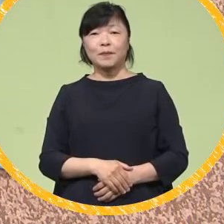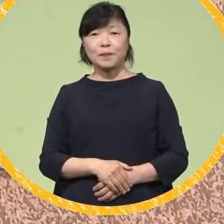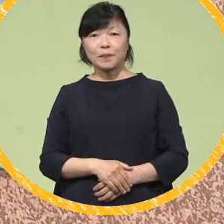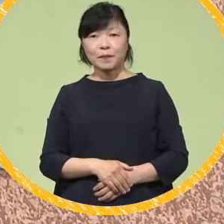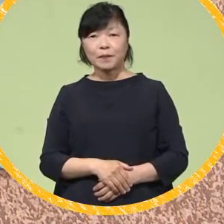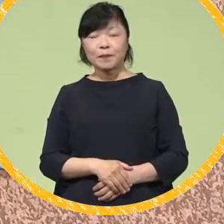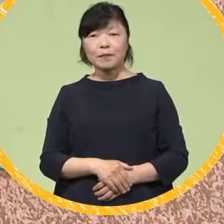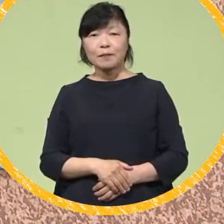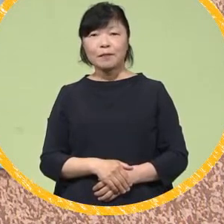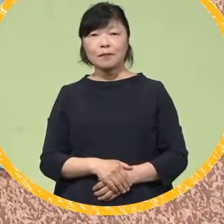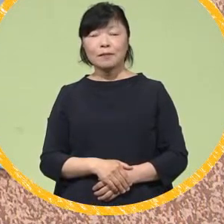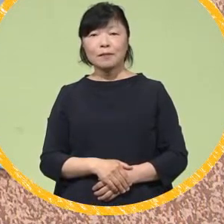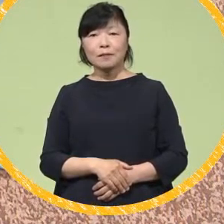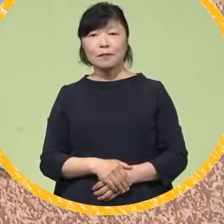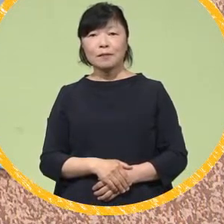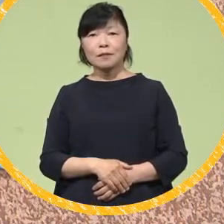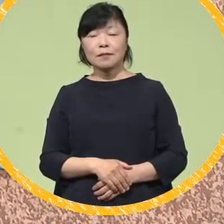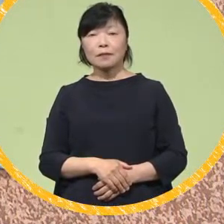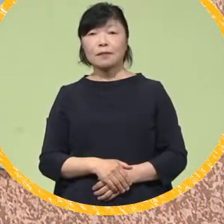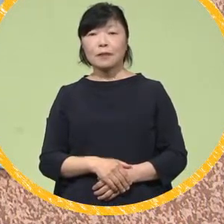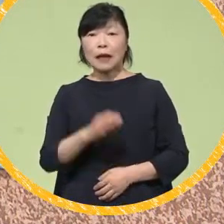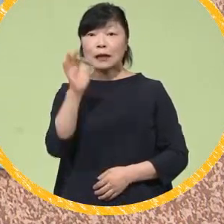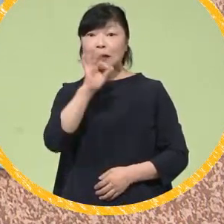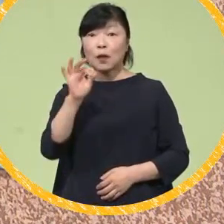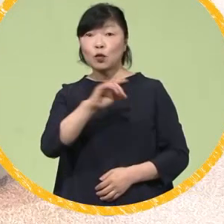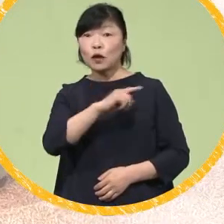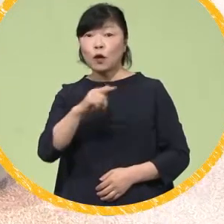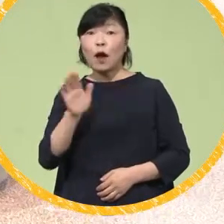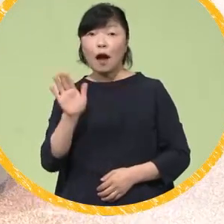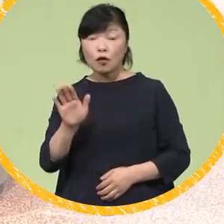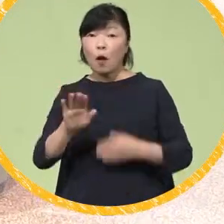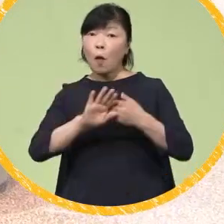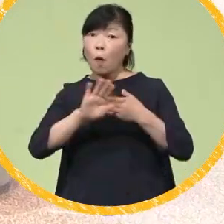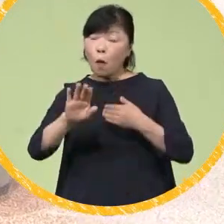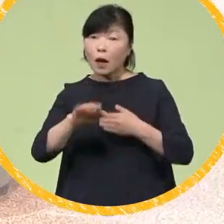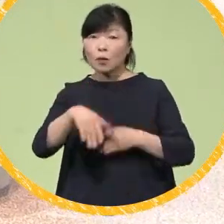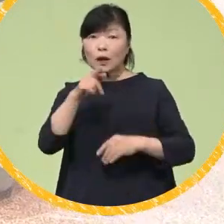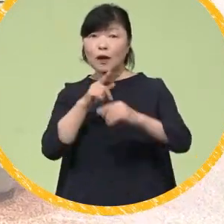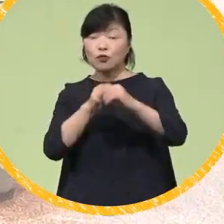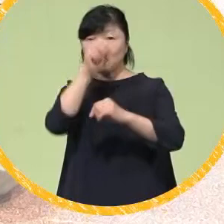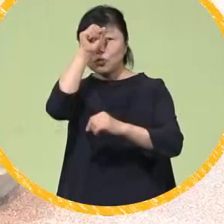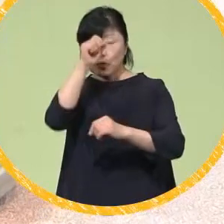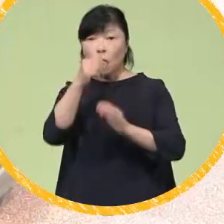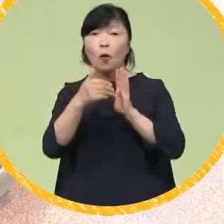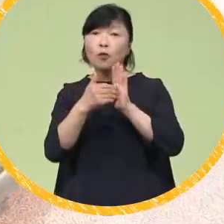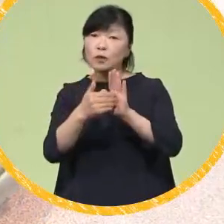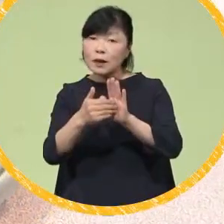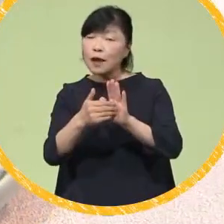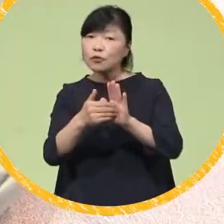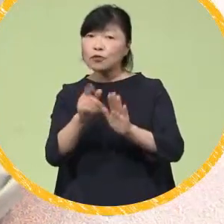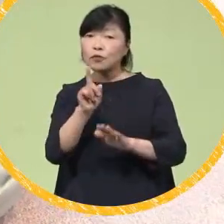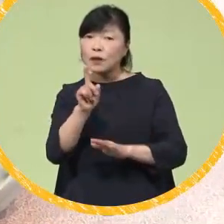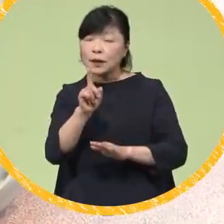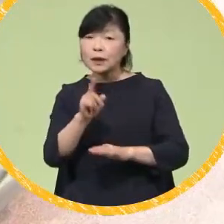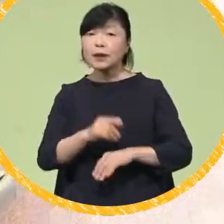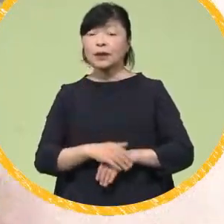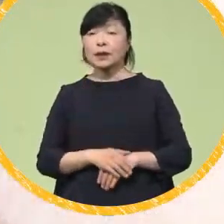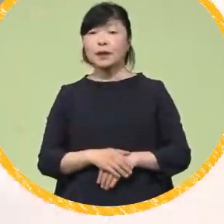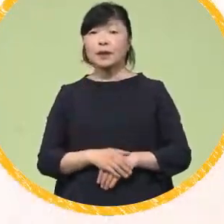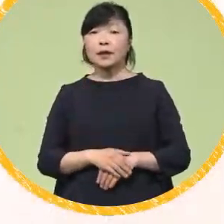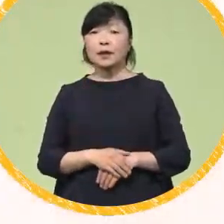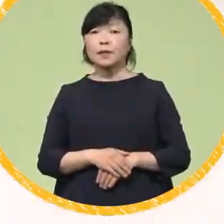全くグッズがあるんですけど、それ以外にもなんか熱中症にならないために気をつけることっていうのは。